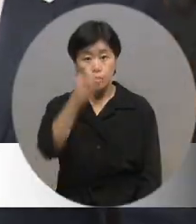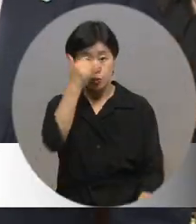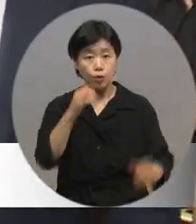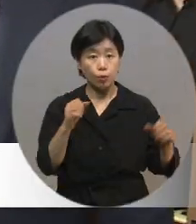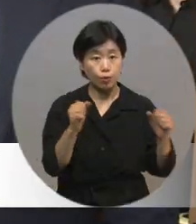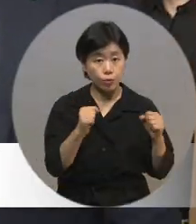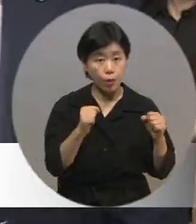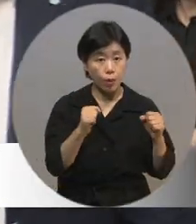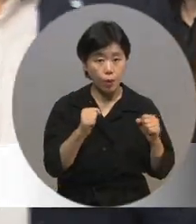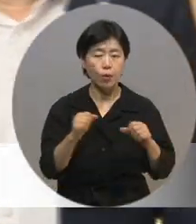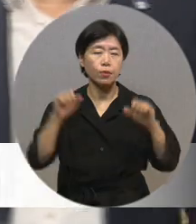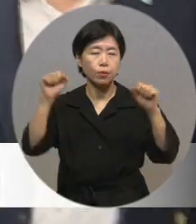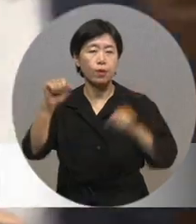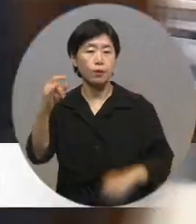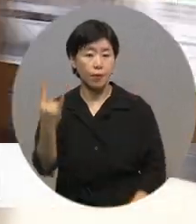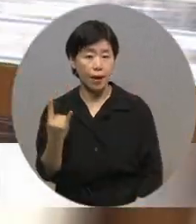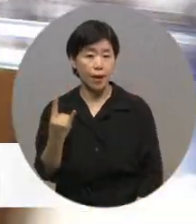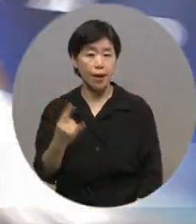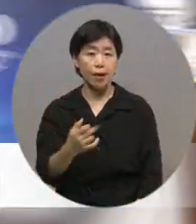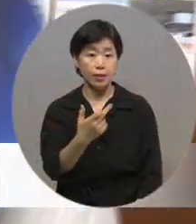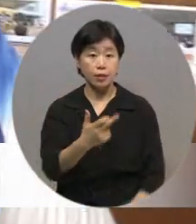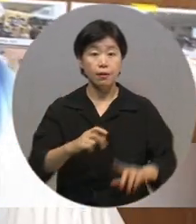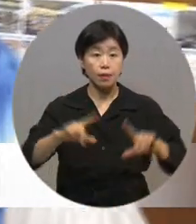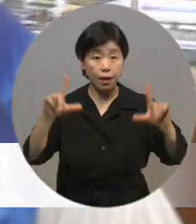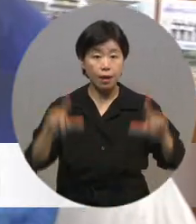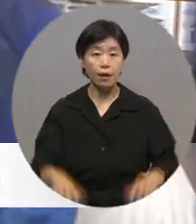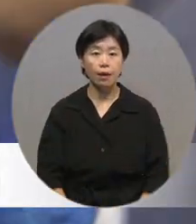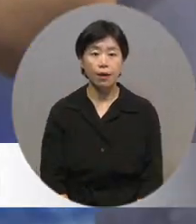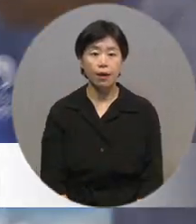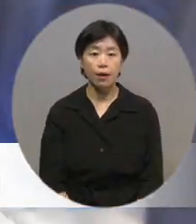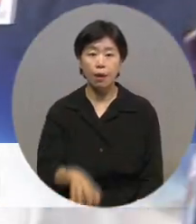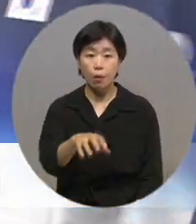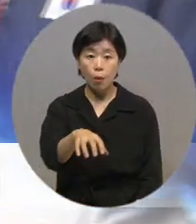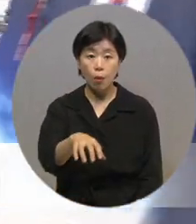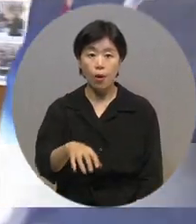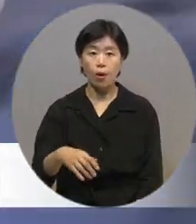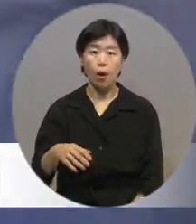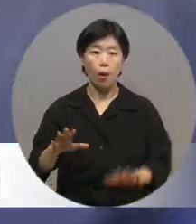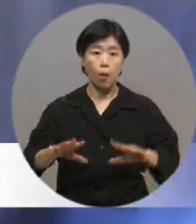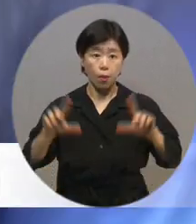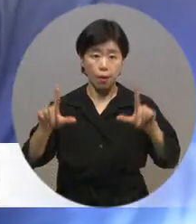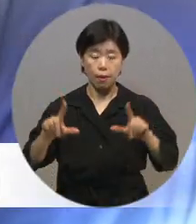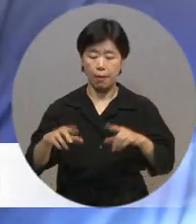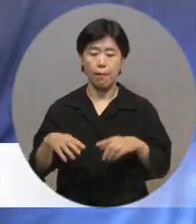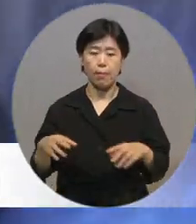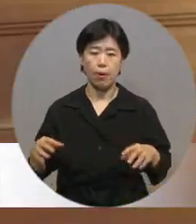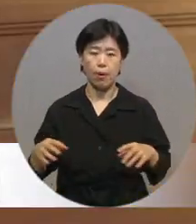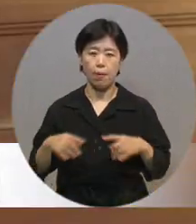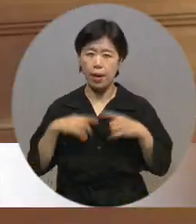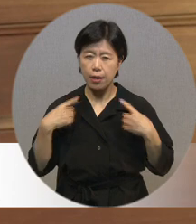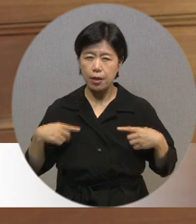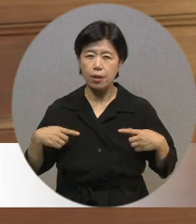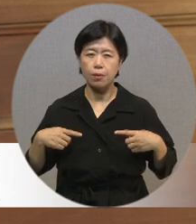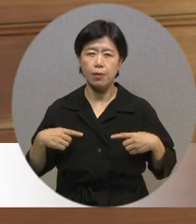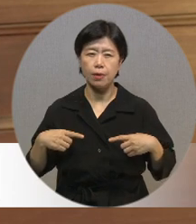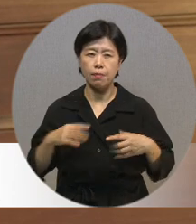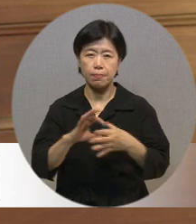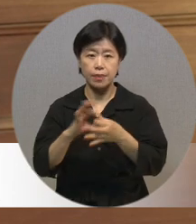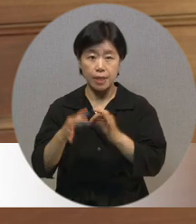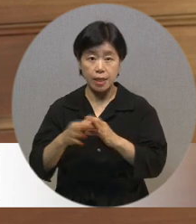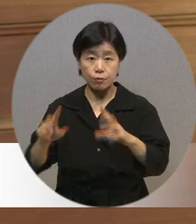충청북도와 충북체육회는 12일 충북도청에서 2024 파리올림픽에 출전해 금메달 3개를